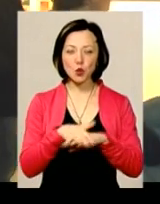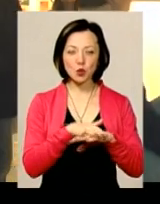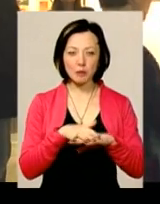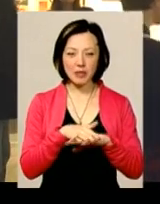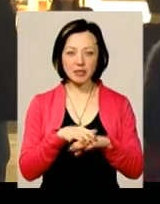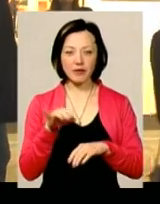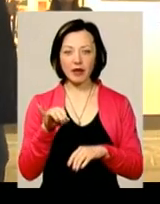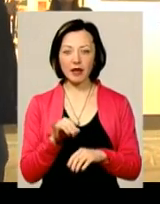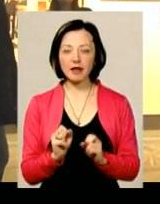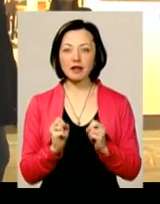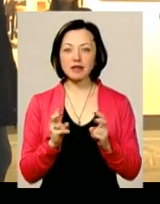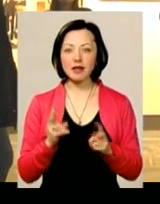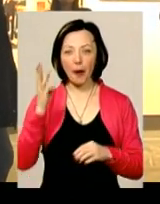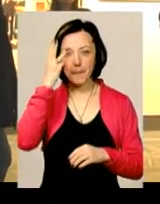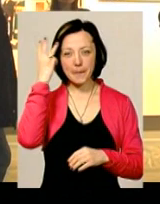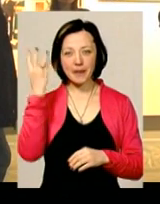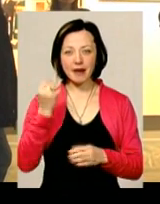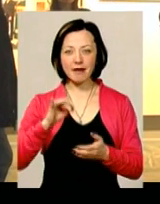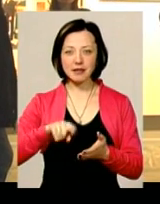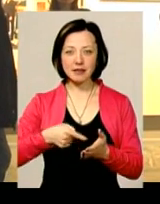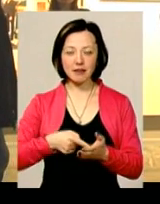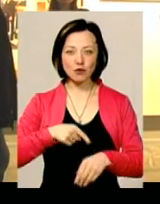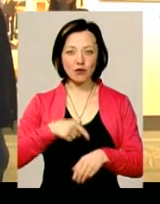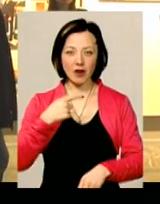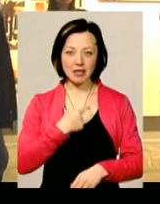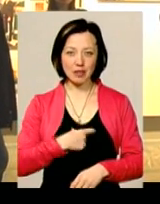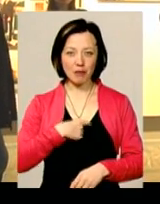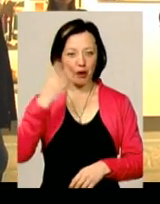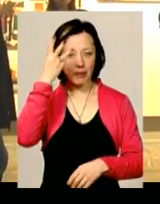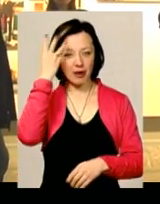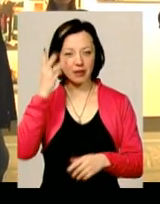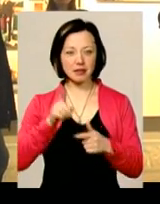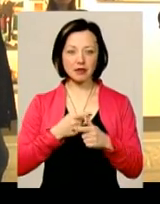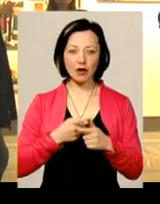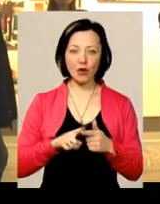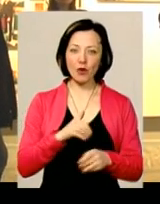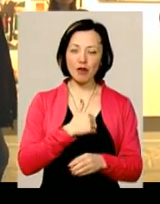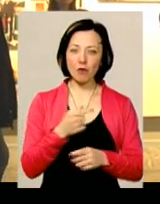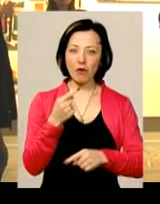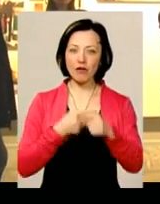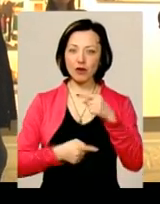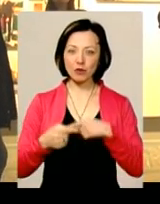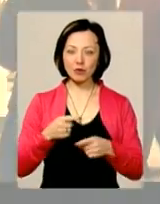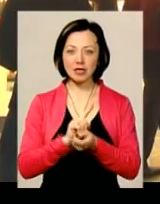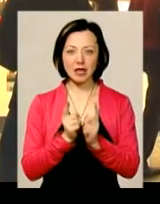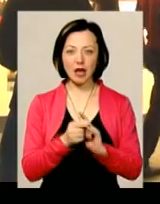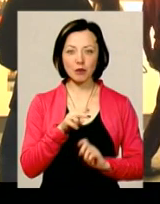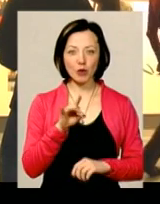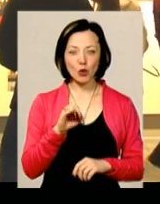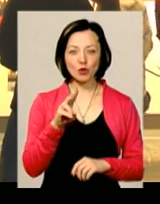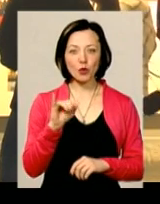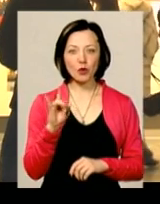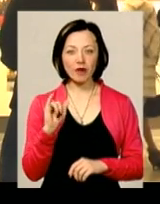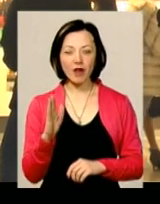і наскільки Хмельницький відчуває себе хмельницьким, чи Хмельницький хотів би повернутися, стати Проскуровим. Чим може